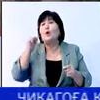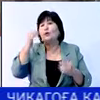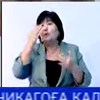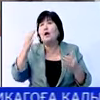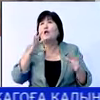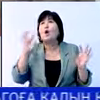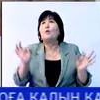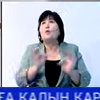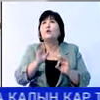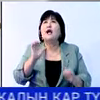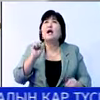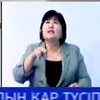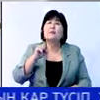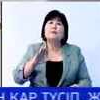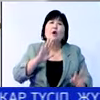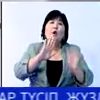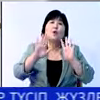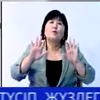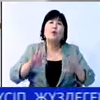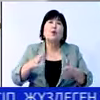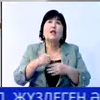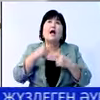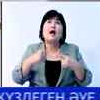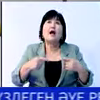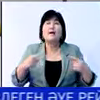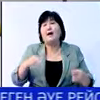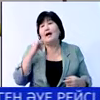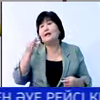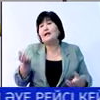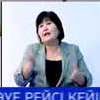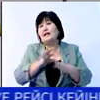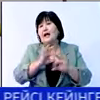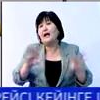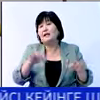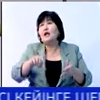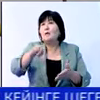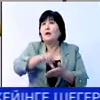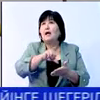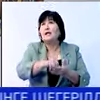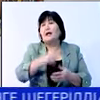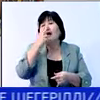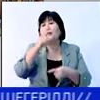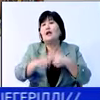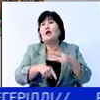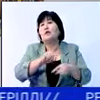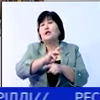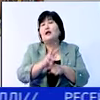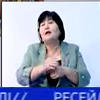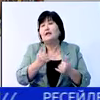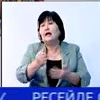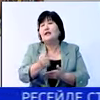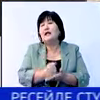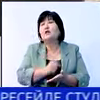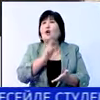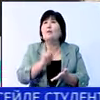халқының музыкалық аспаптары. Көрмеден орын алған әрбір бұйымның тарихын таныстырған бірлестік өкілдері дәстүрін дәріптеп салтын сақтауды